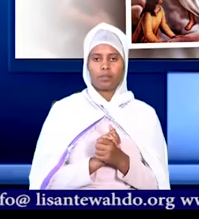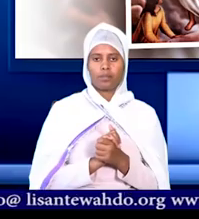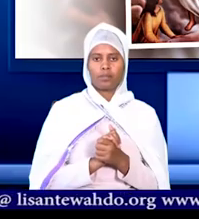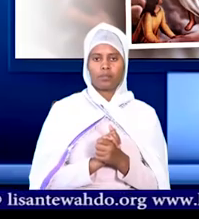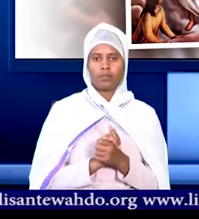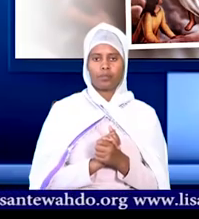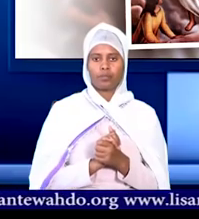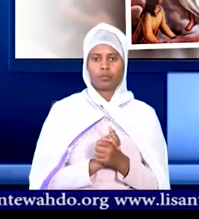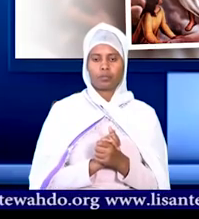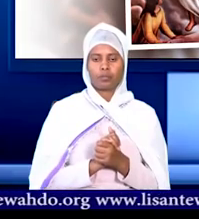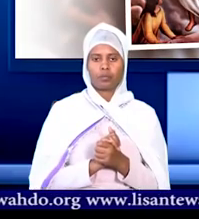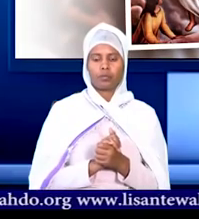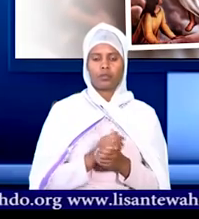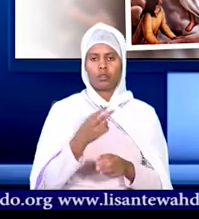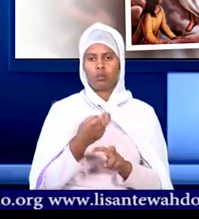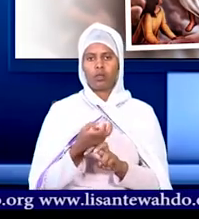ምእንታን